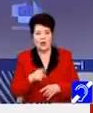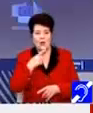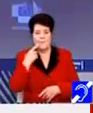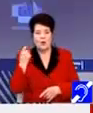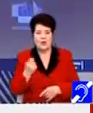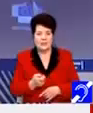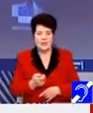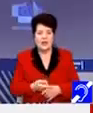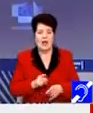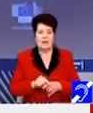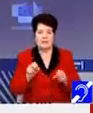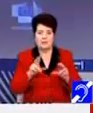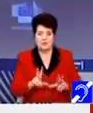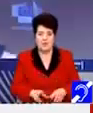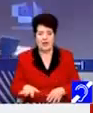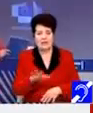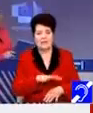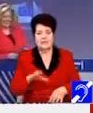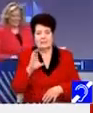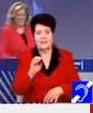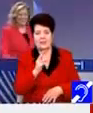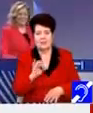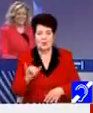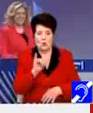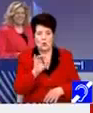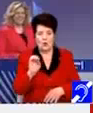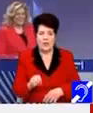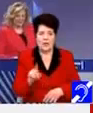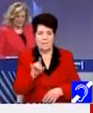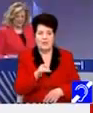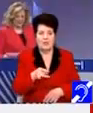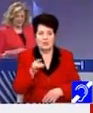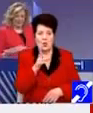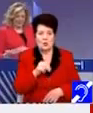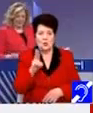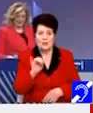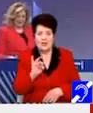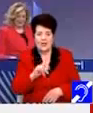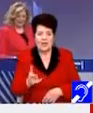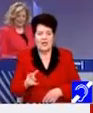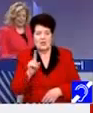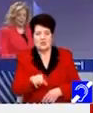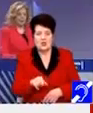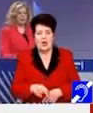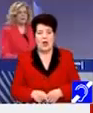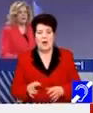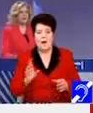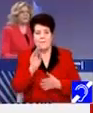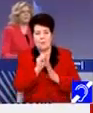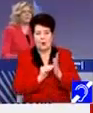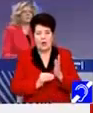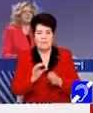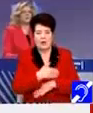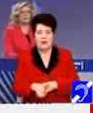de coeziune, în special prin intermediul strategiei Uniunii Europene pentru regiunea Dunării și prin programele de cooperare